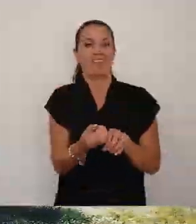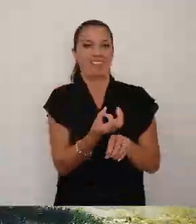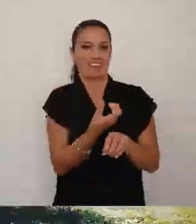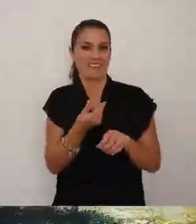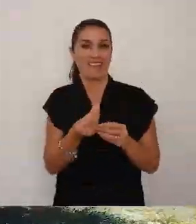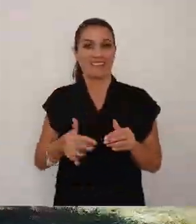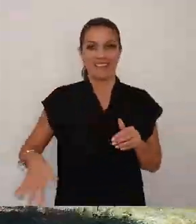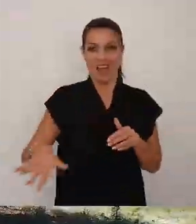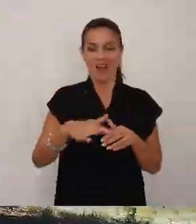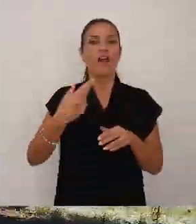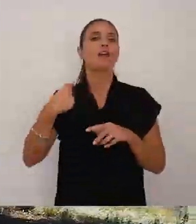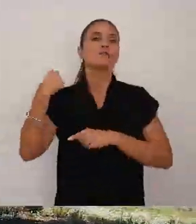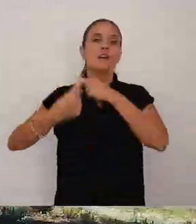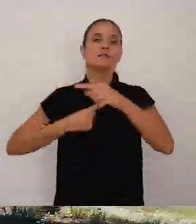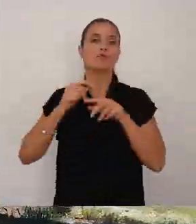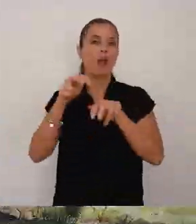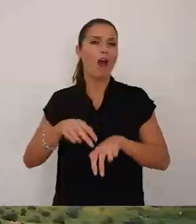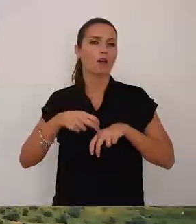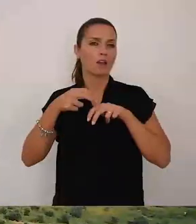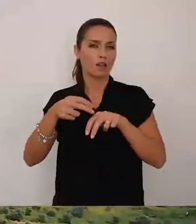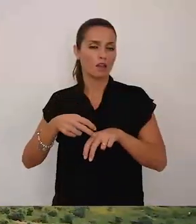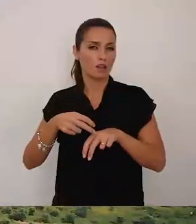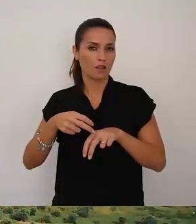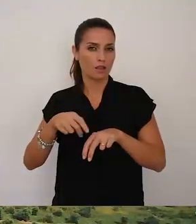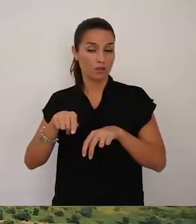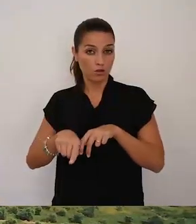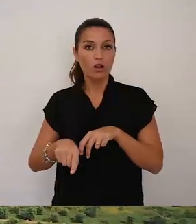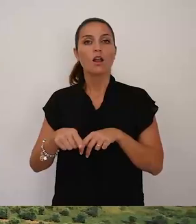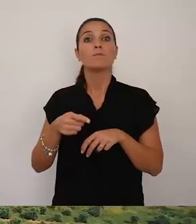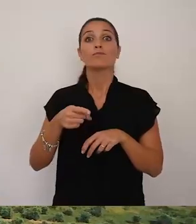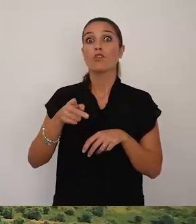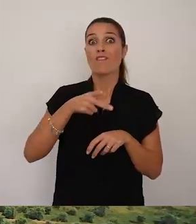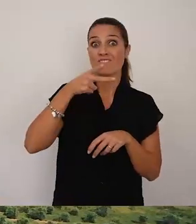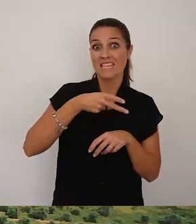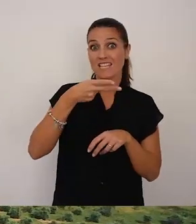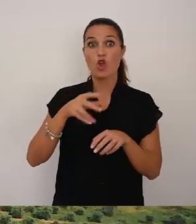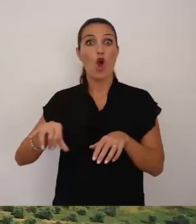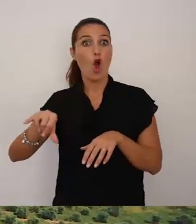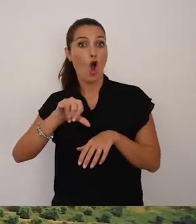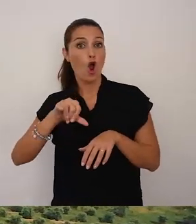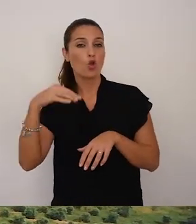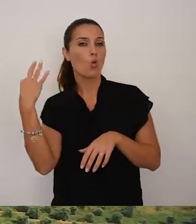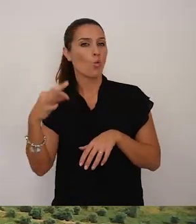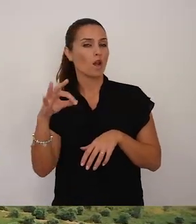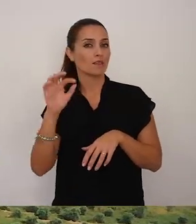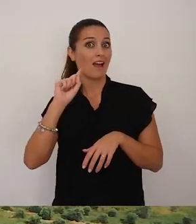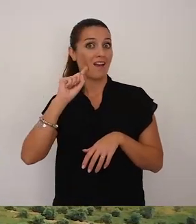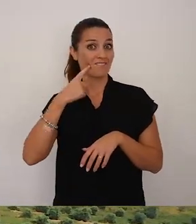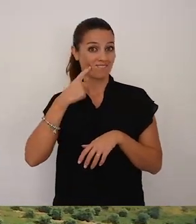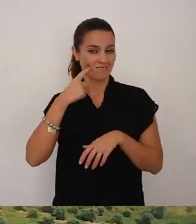sua tradizione agricola, ancora oggi radicata nella produzione di olio e vino di alta qualità.